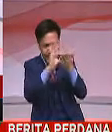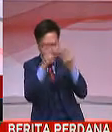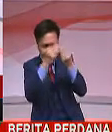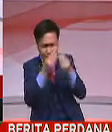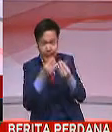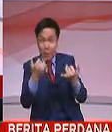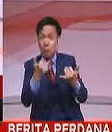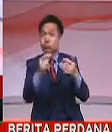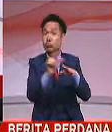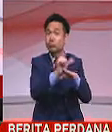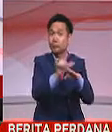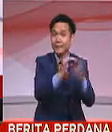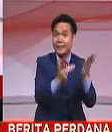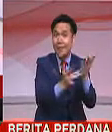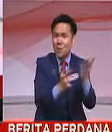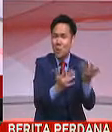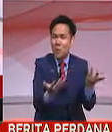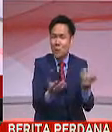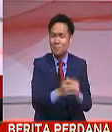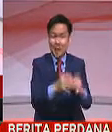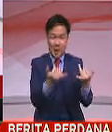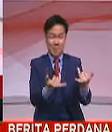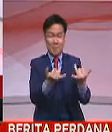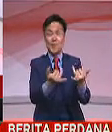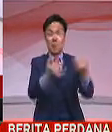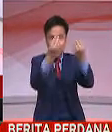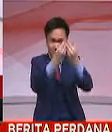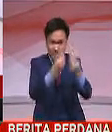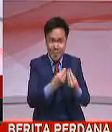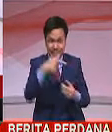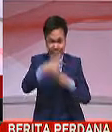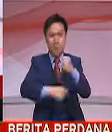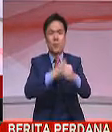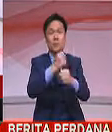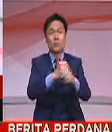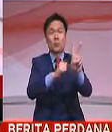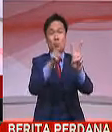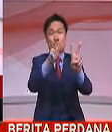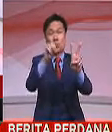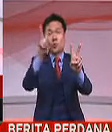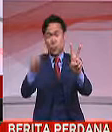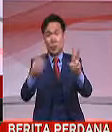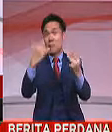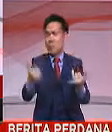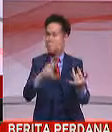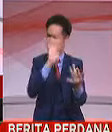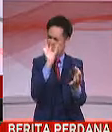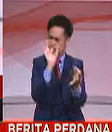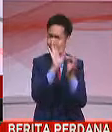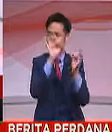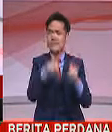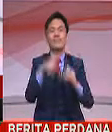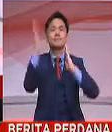mesra teknologi yang digunakan dalam pelaksanaan Banci 2020 sebagai amat bertepatan dengan situasi semasa